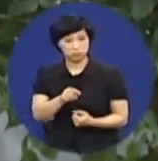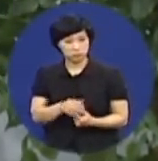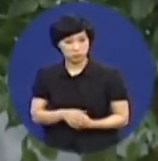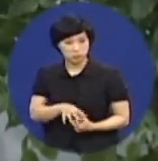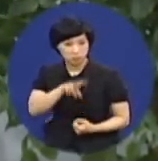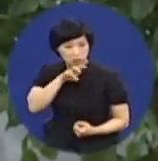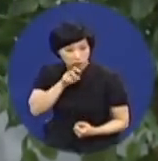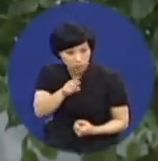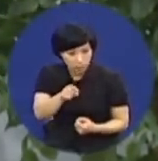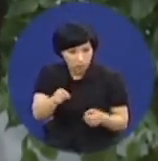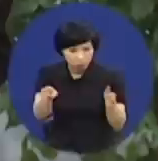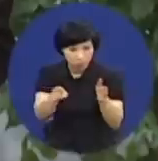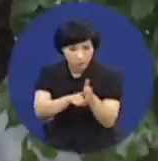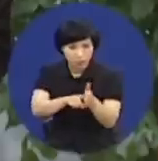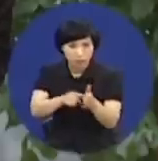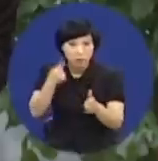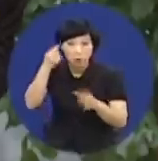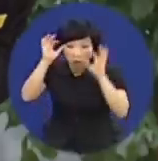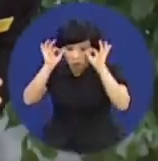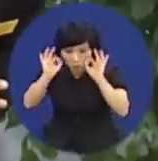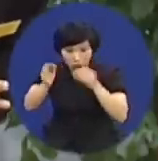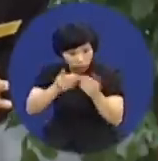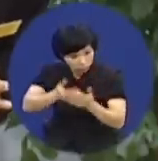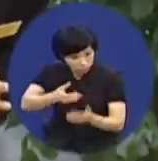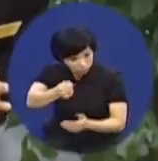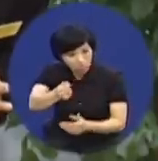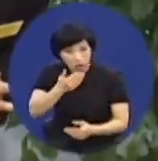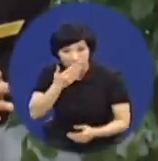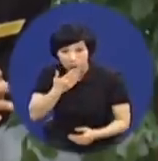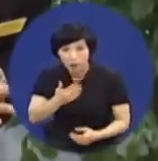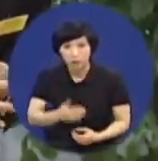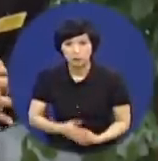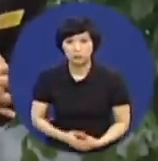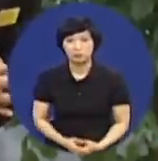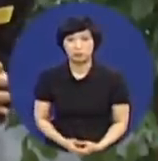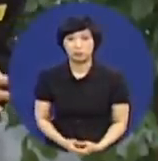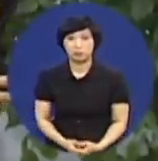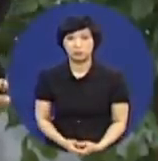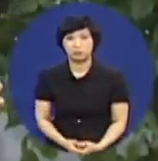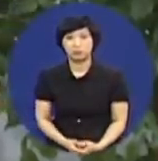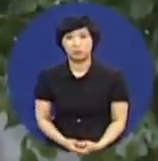よ、信じると栄光を見る。